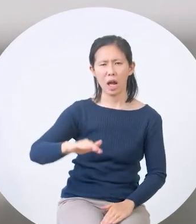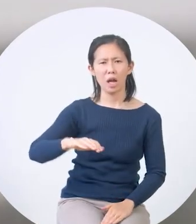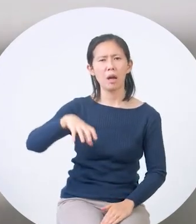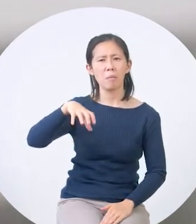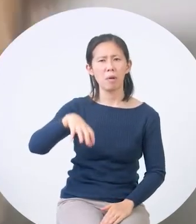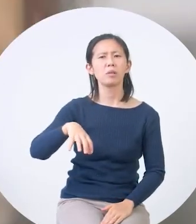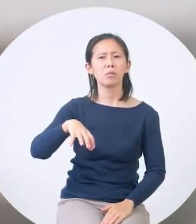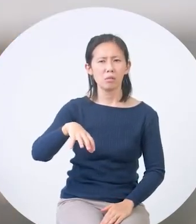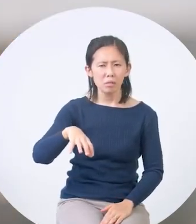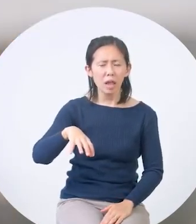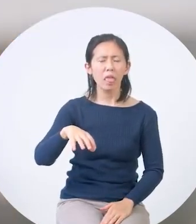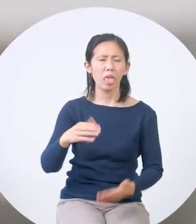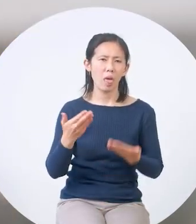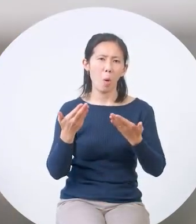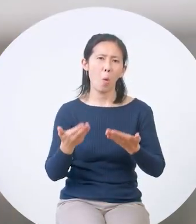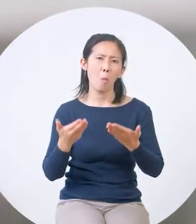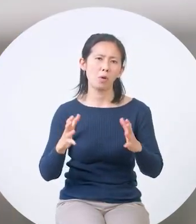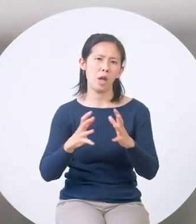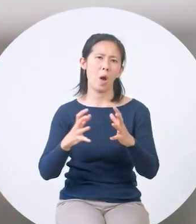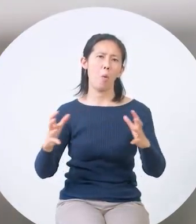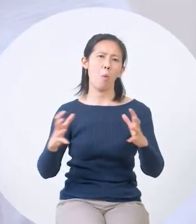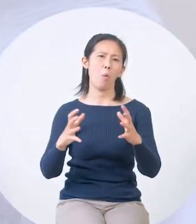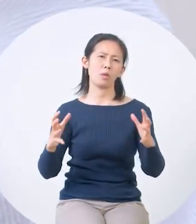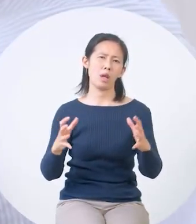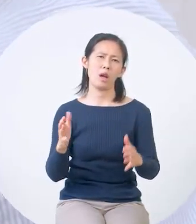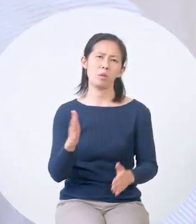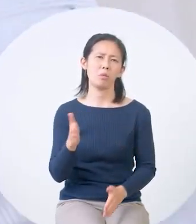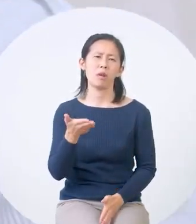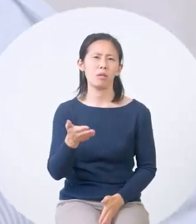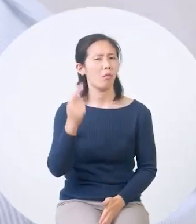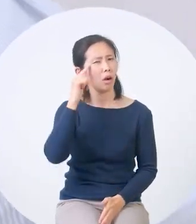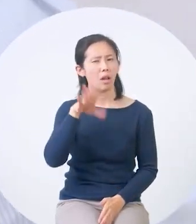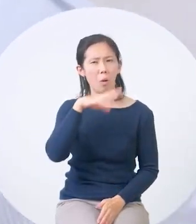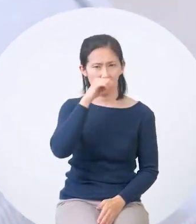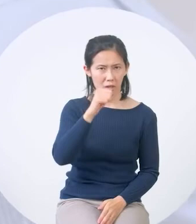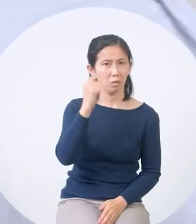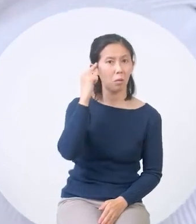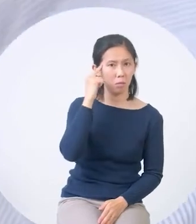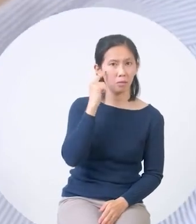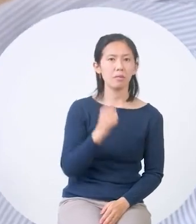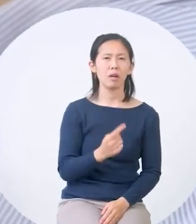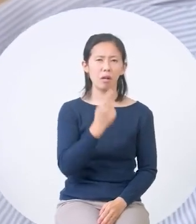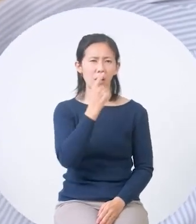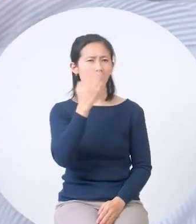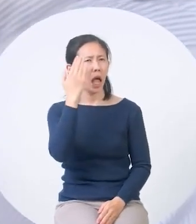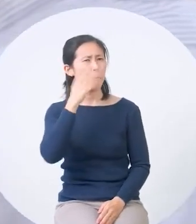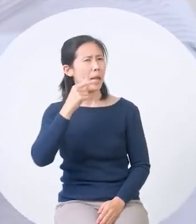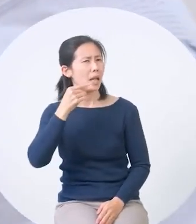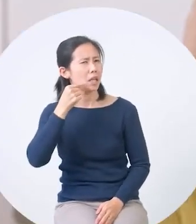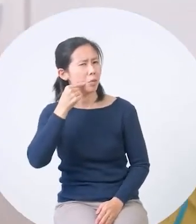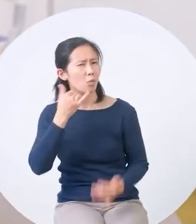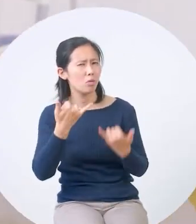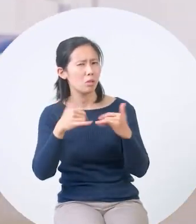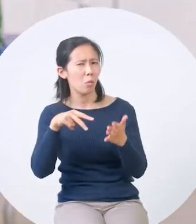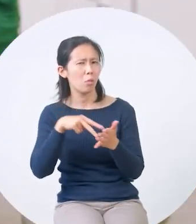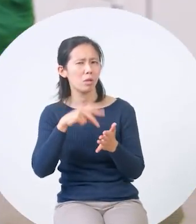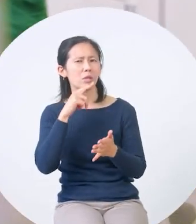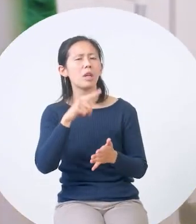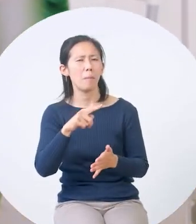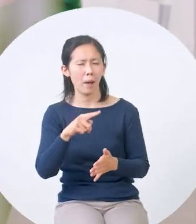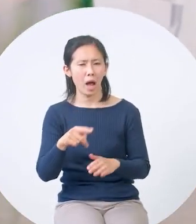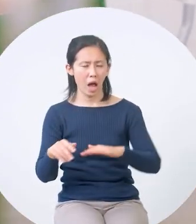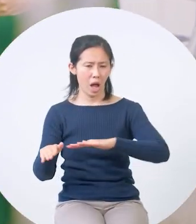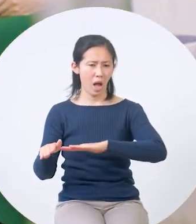のぐらいの荷物をかけたいかっていうことですよね。 あとロービジョンの話で言うと、 壁と床面